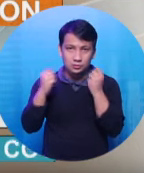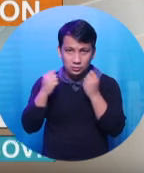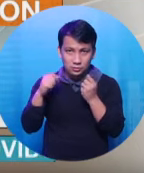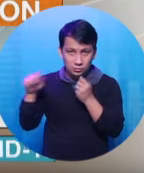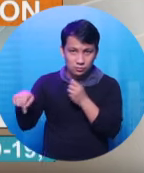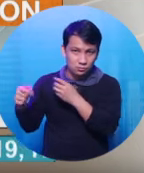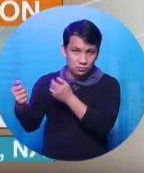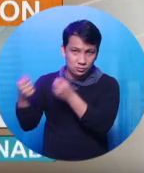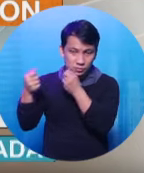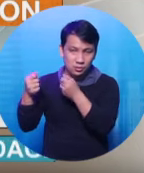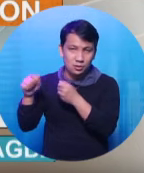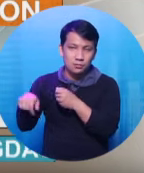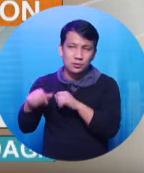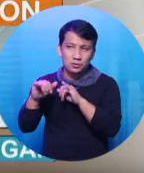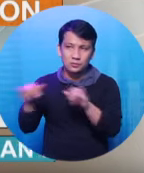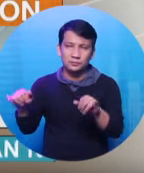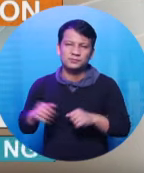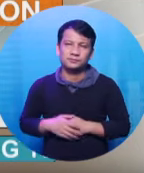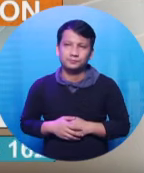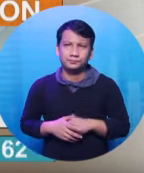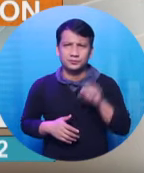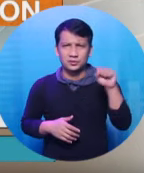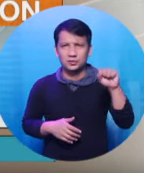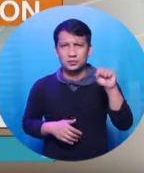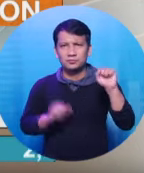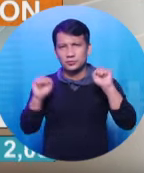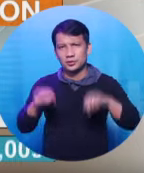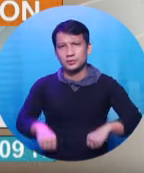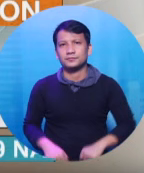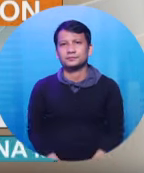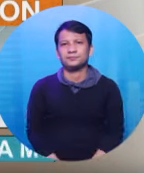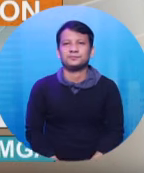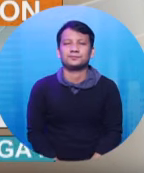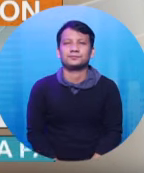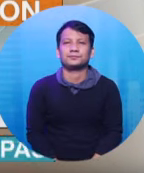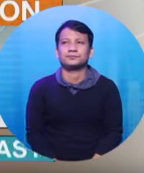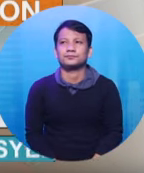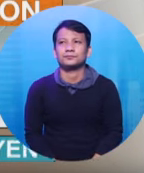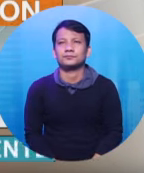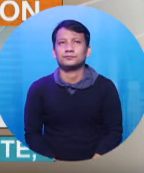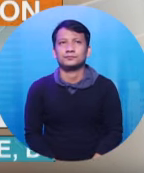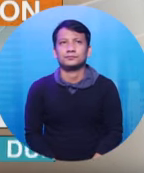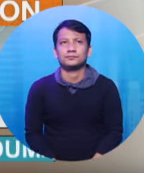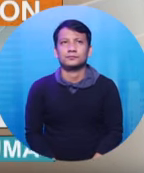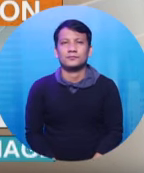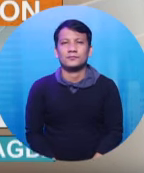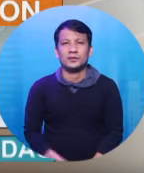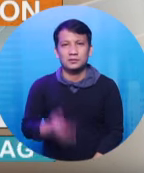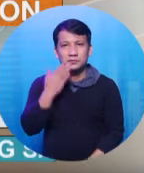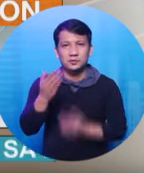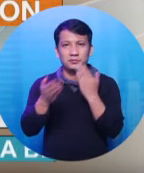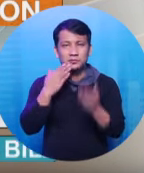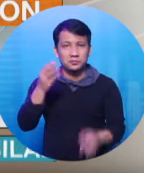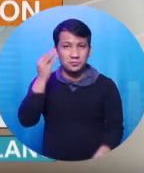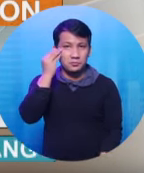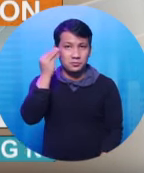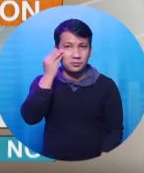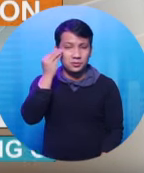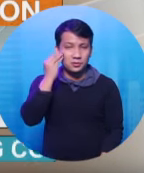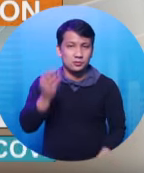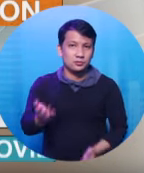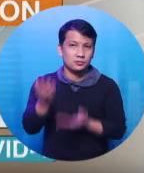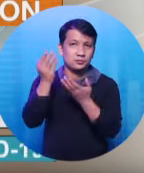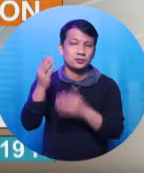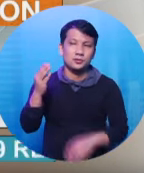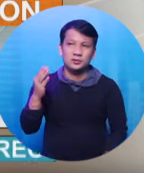cell, detention center. Pwede po? Opo, sir. Opo, sir. Opo, ayun. Beautiful. Sir Melvin, sobra-sobrang thank you, Sir Melvin Mabulak,